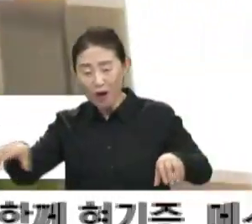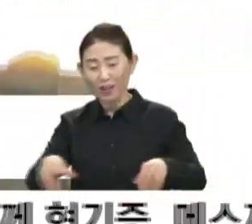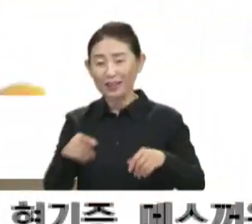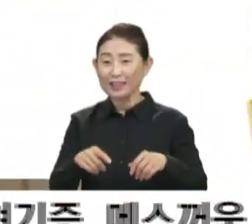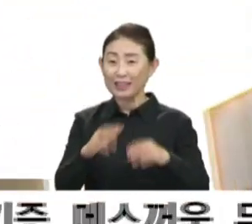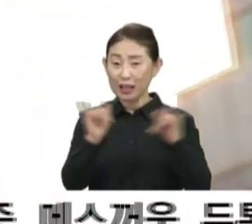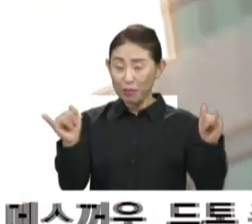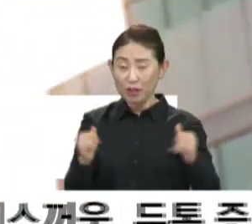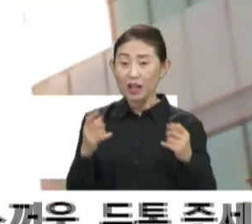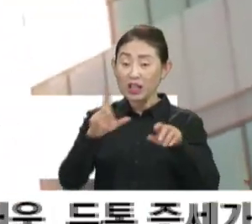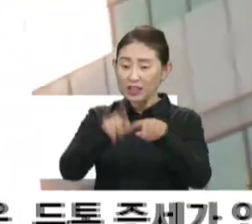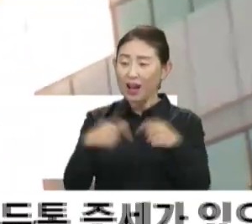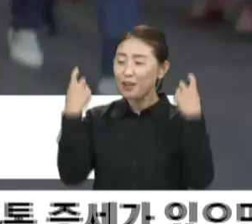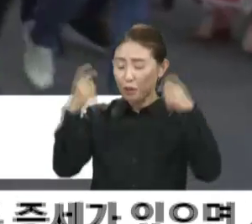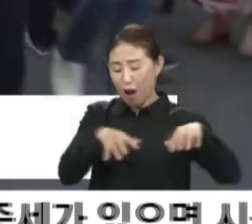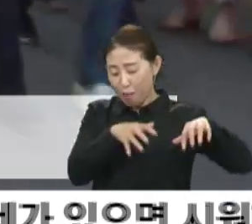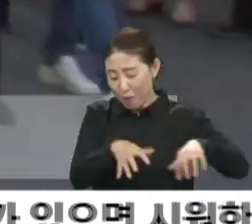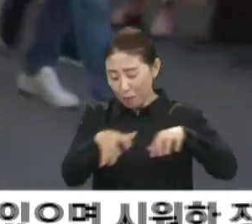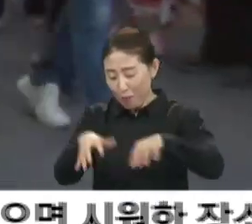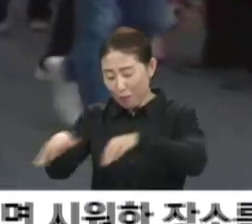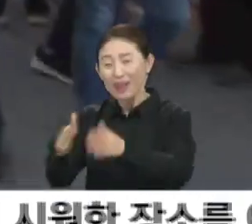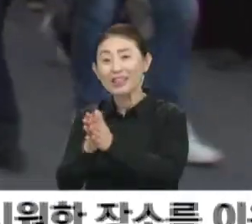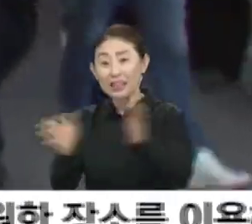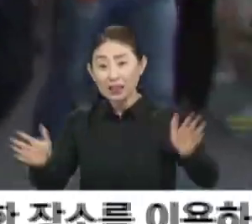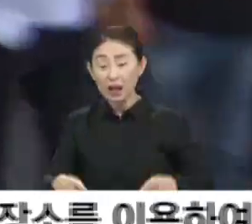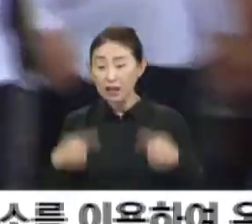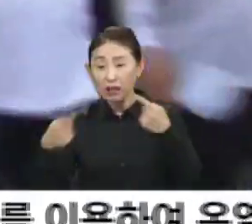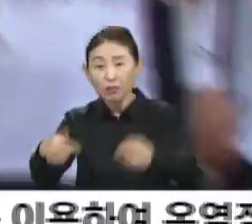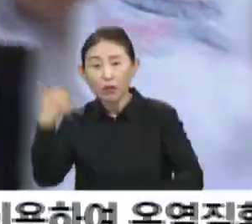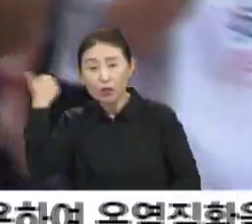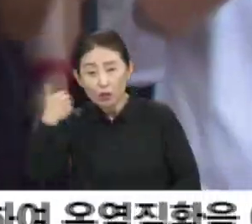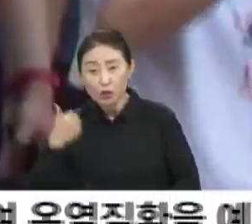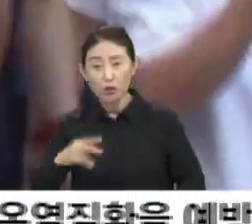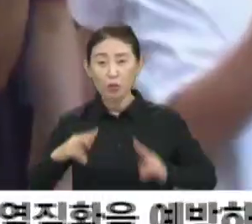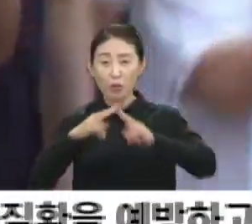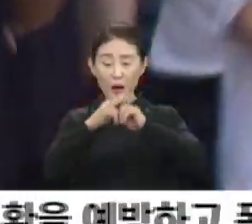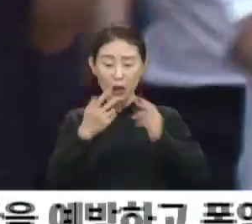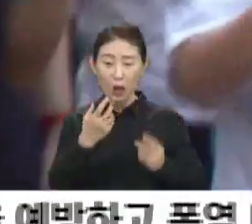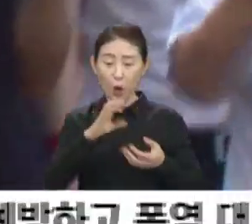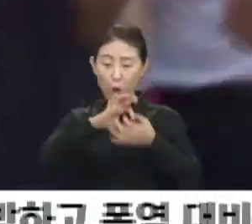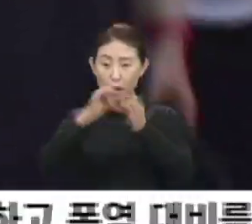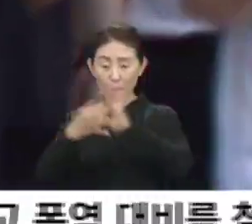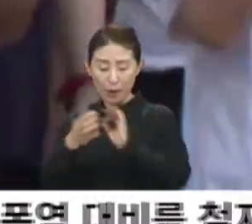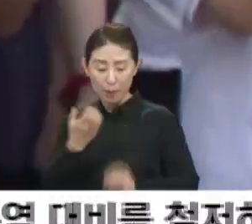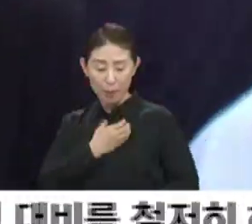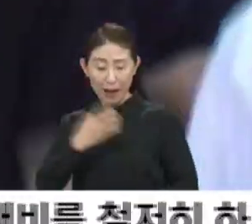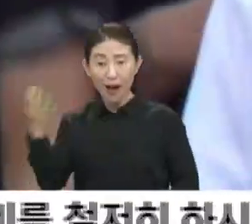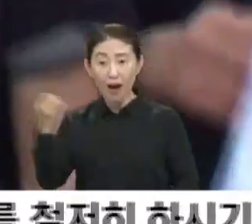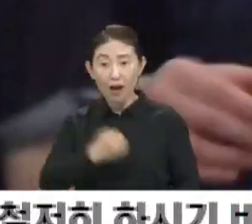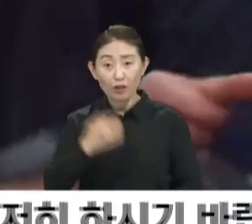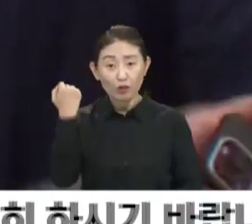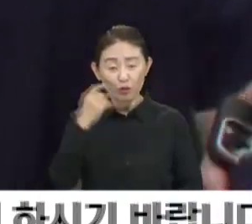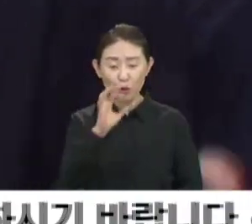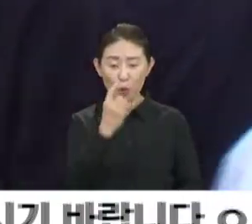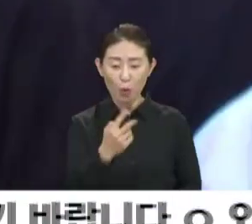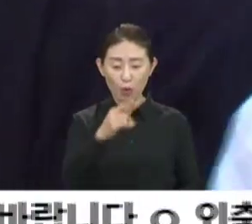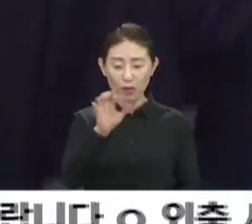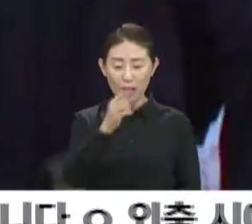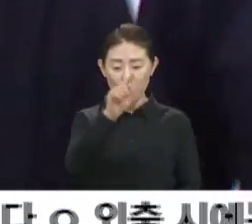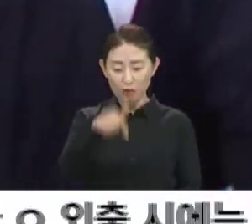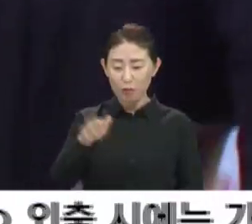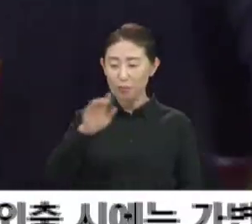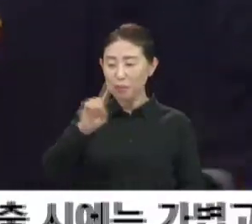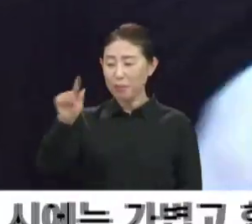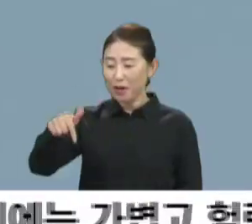행렬과 함께 시작했습니다. 퍼레이드에는 파리올림픽 금메달리스트 오상욱 선수와 박상원 선수도 함께 축제 분위기를